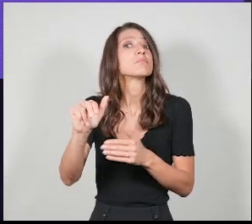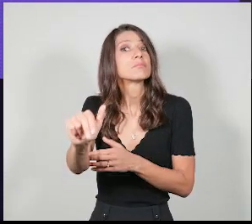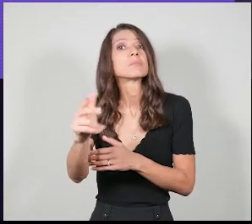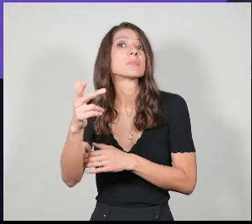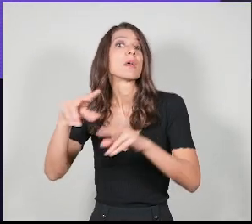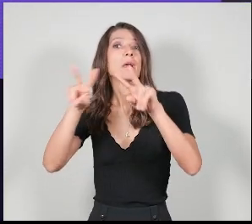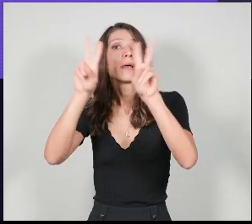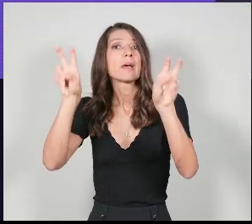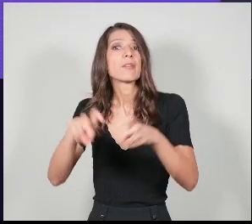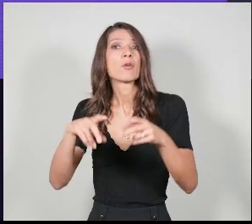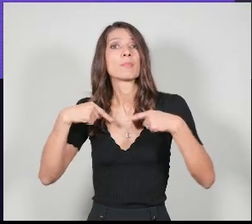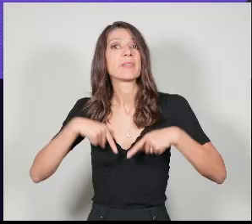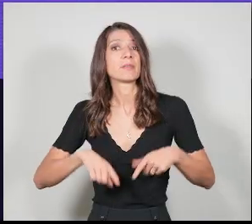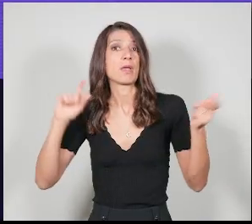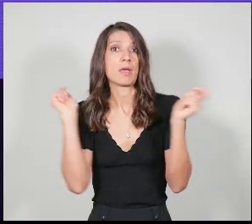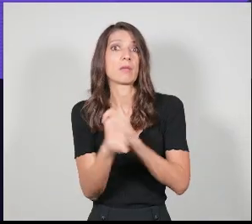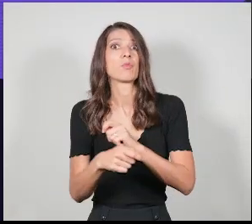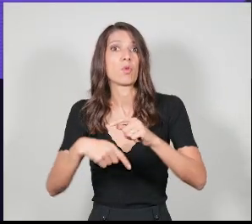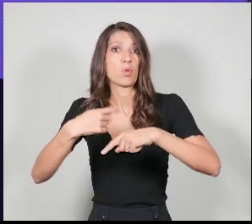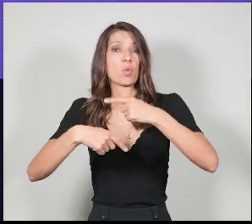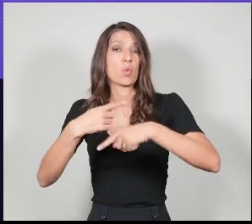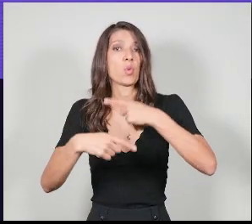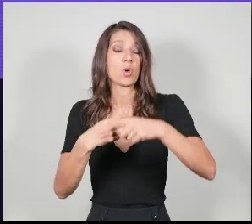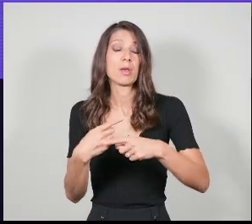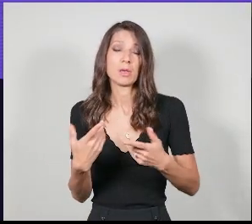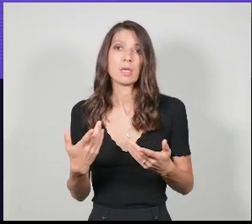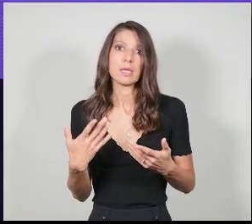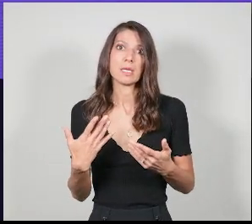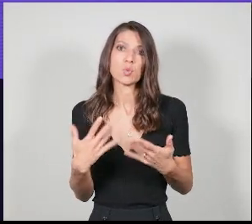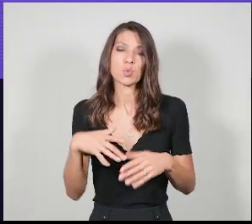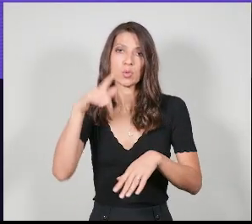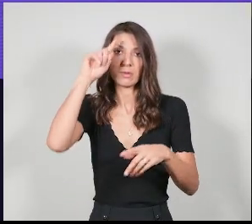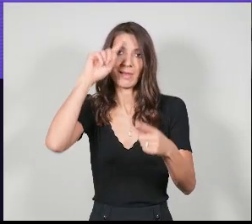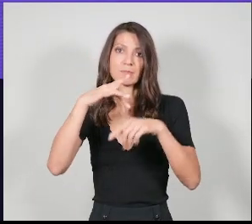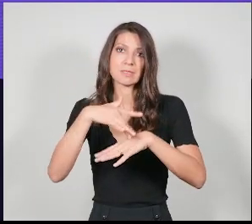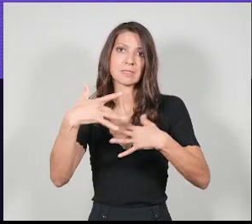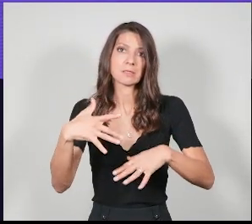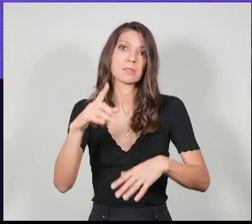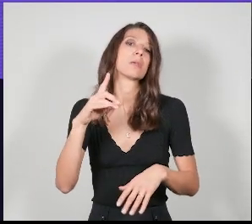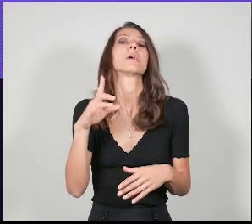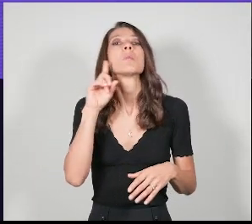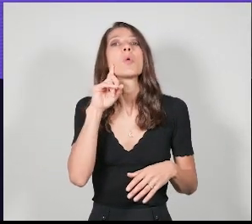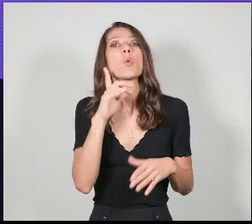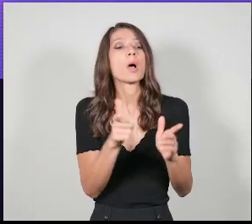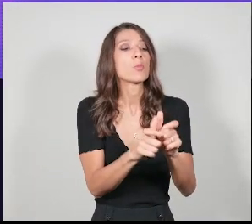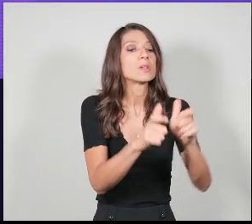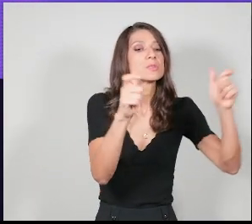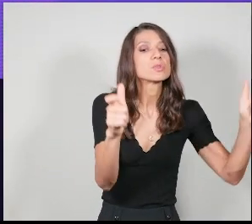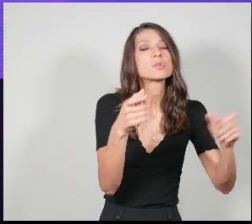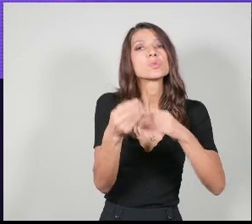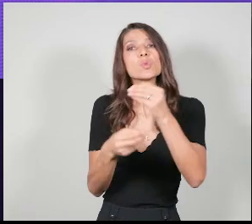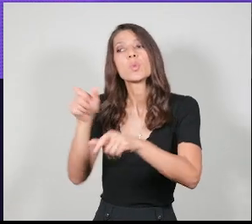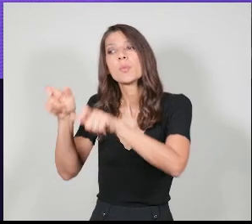travail social. C'est une affaire qui est très difficile parce que, en fait, l'ensemble du champ, que ce soit pour les institutions ou pour les